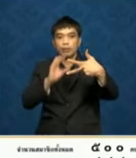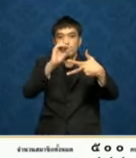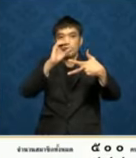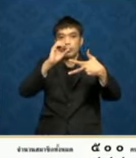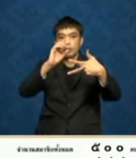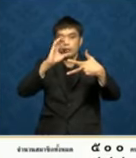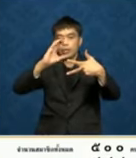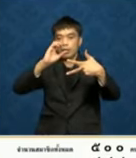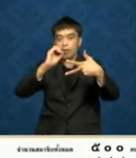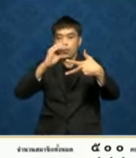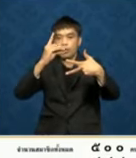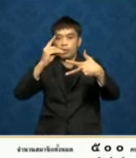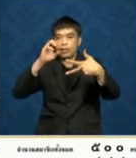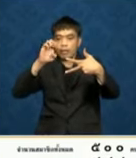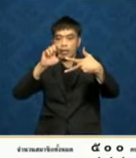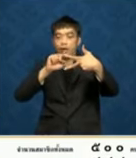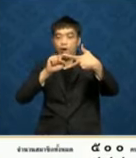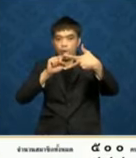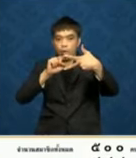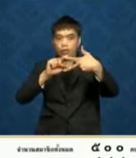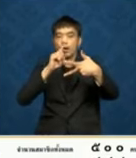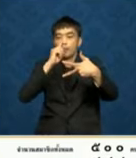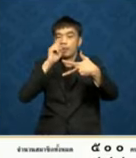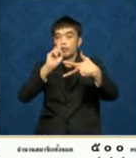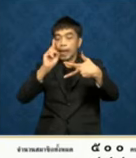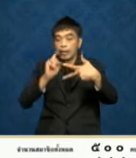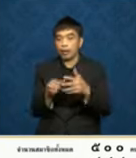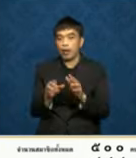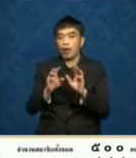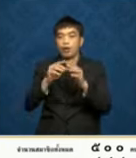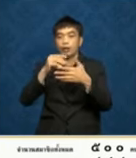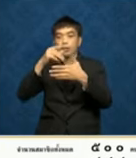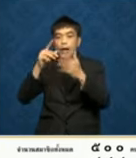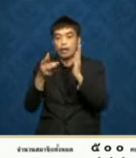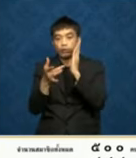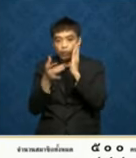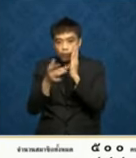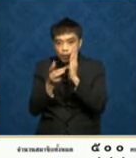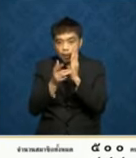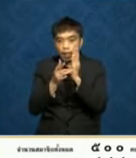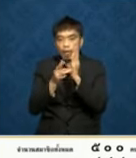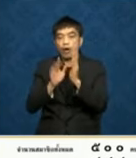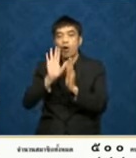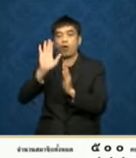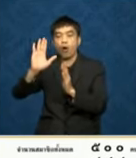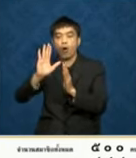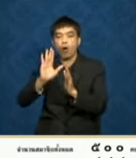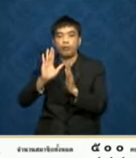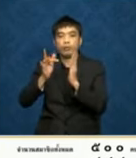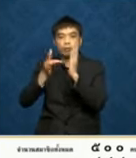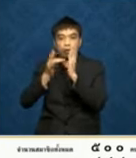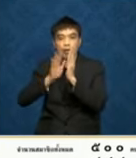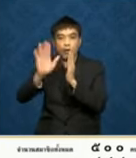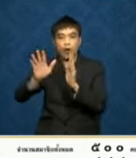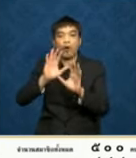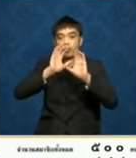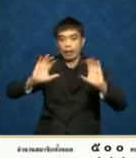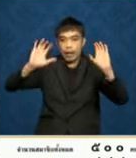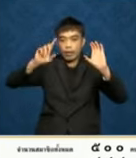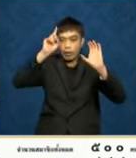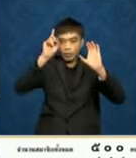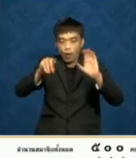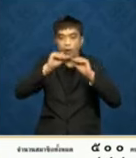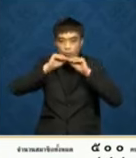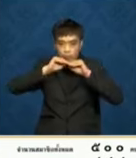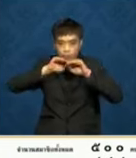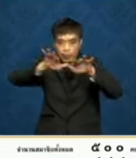เสนอเอไ้ครัคอการให Software ภาครัฐที่ถูกพัฒนาจากเงินพาสีของปชาชนจะต้ถกเปิดเป็ Open Sourceิดเผยต่สาธ